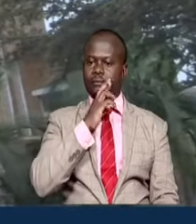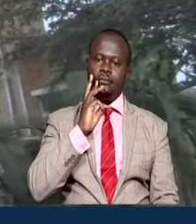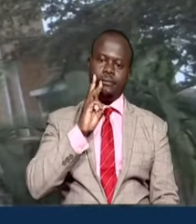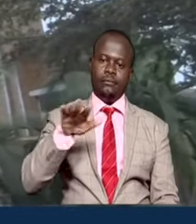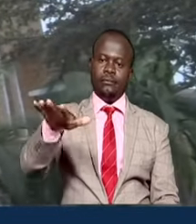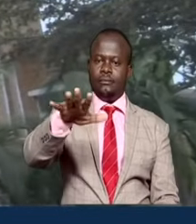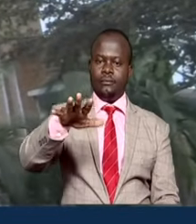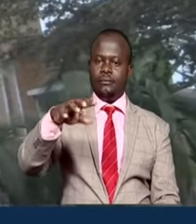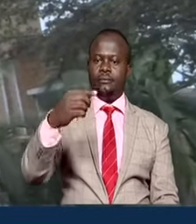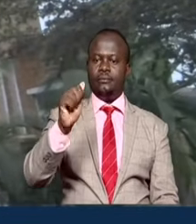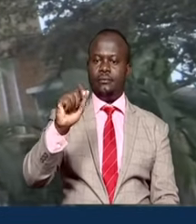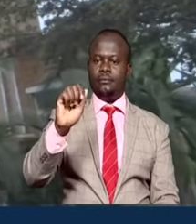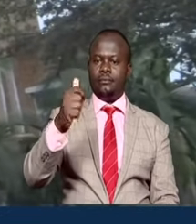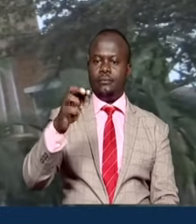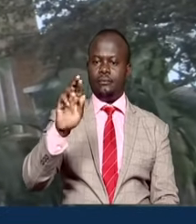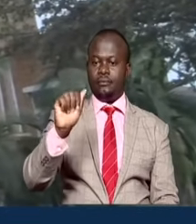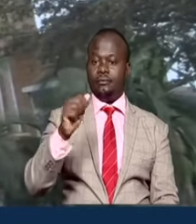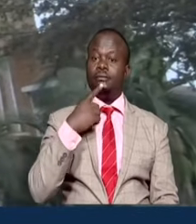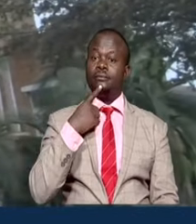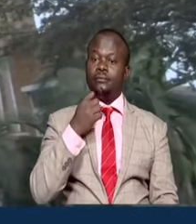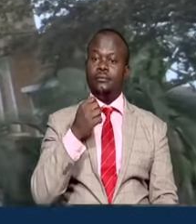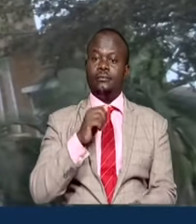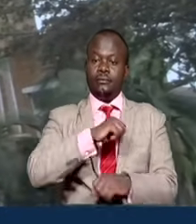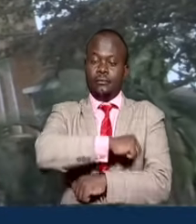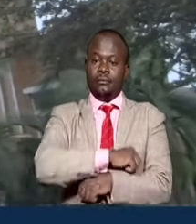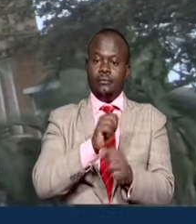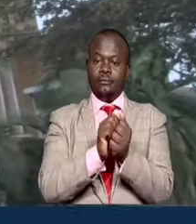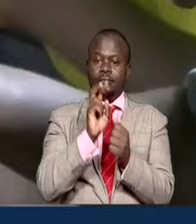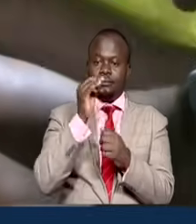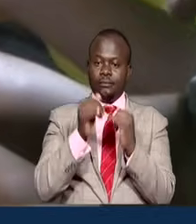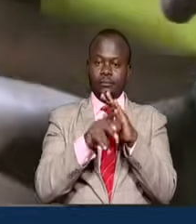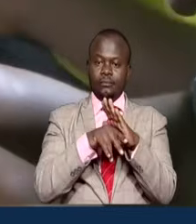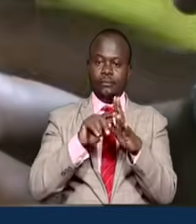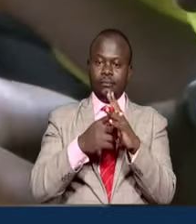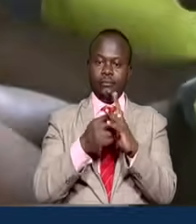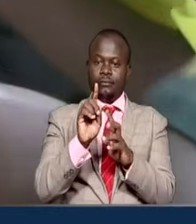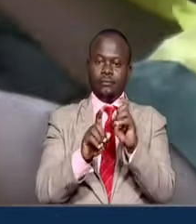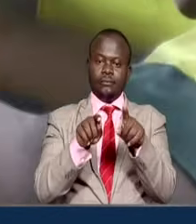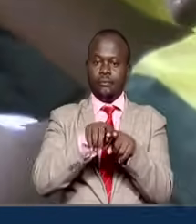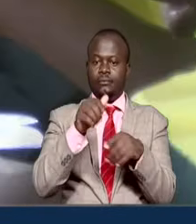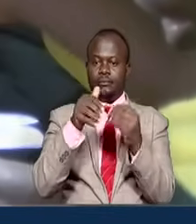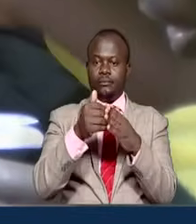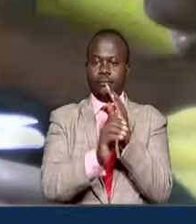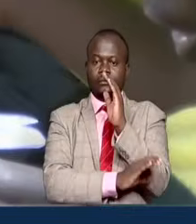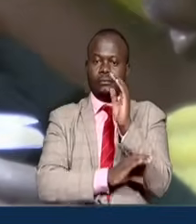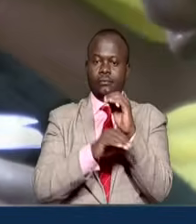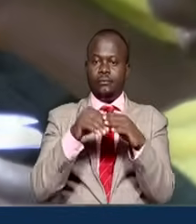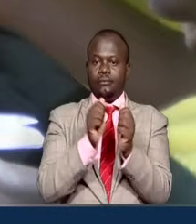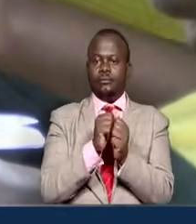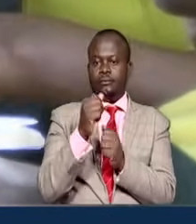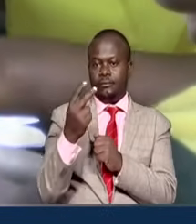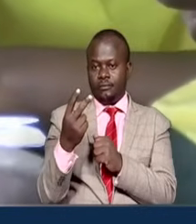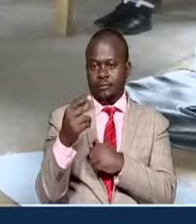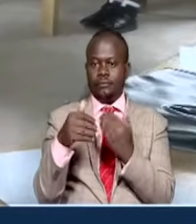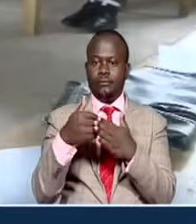HVP Gatagara, kuri uyu wa mbere abanyeshuri 12 basoje amashuri abanza batangiye ibizamini nk'abandi bose mu gihugu. Uko ari 12